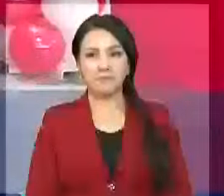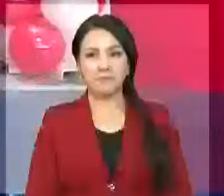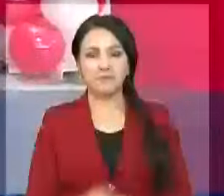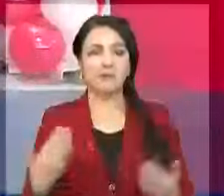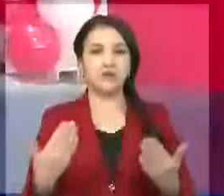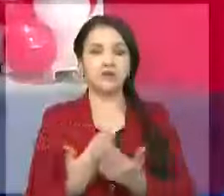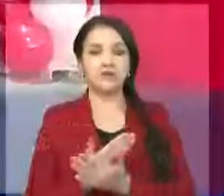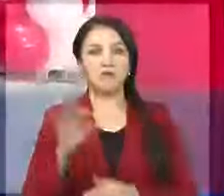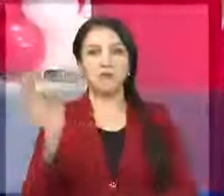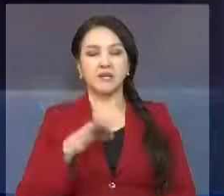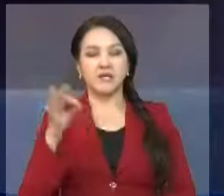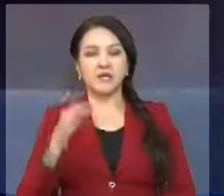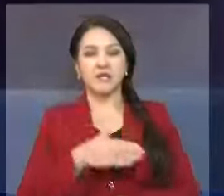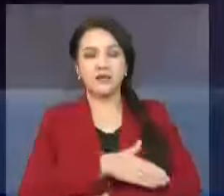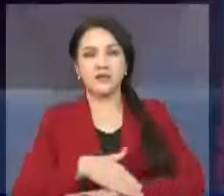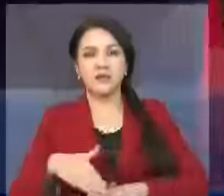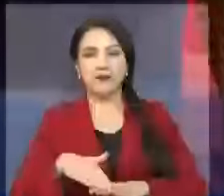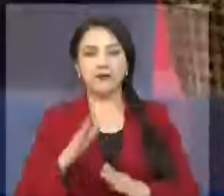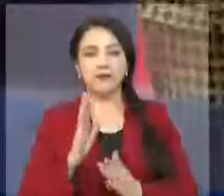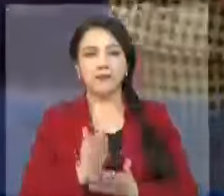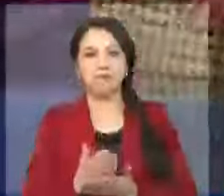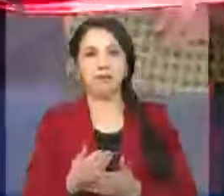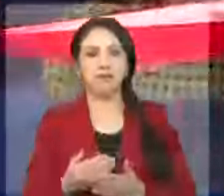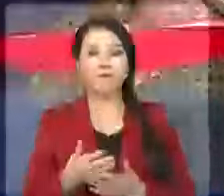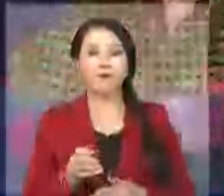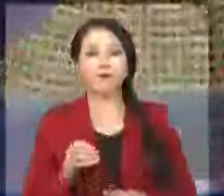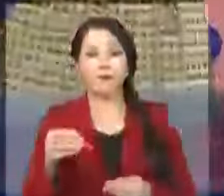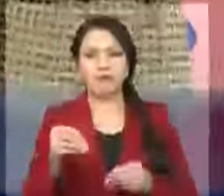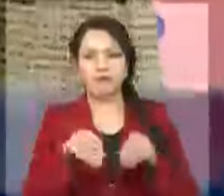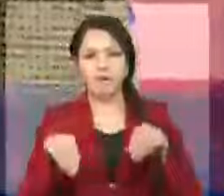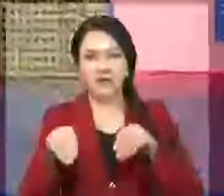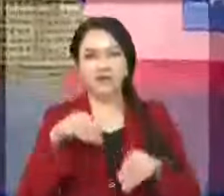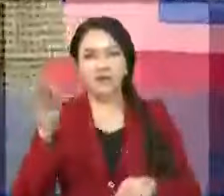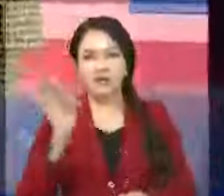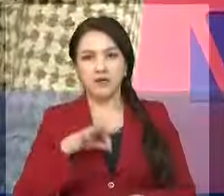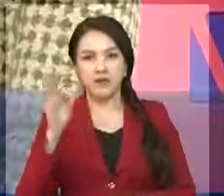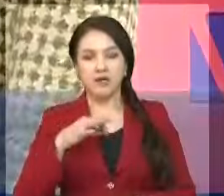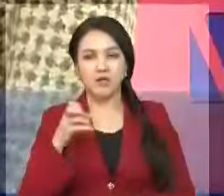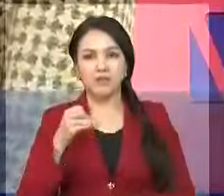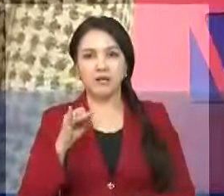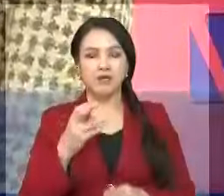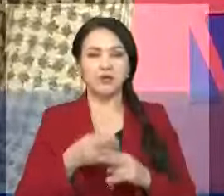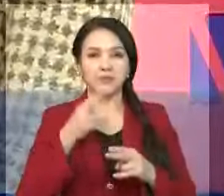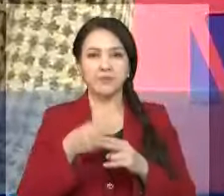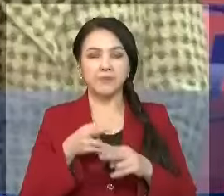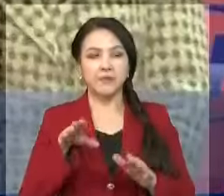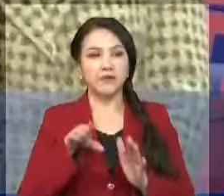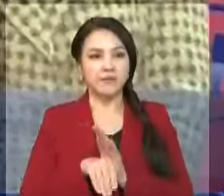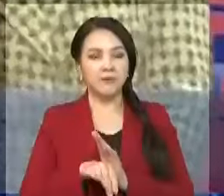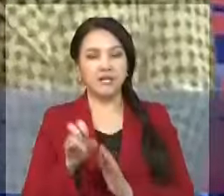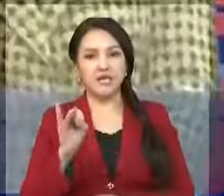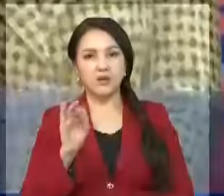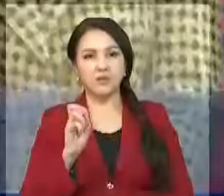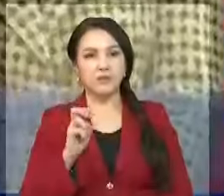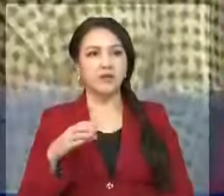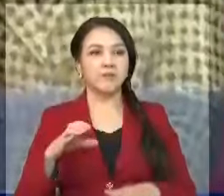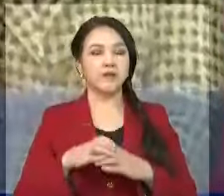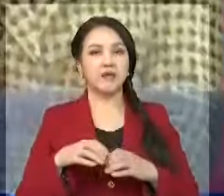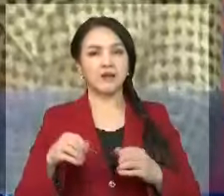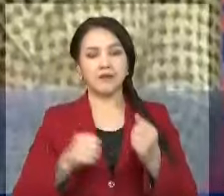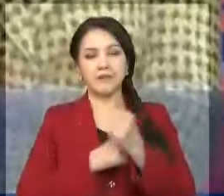Новая покрасочная линия предназначена для полимерно-порошковой покраски алюминиевых изделий, в том числе